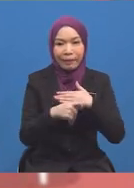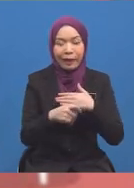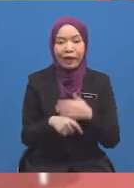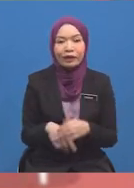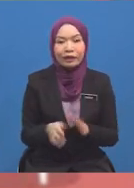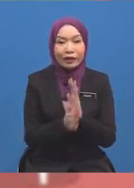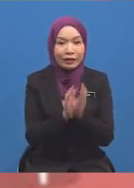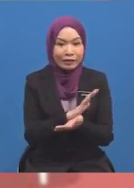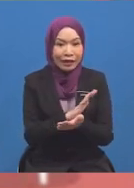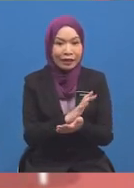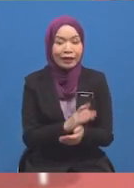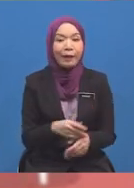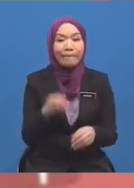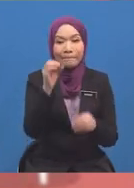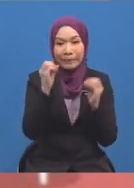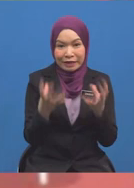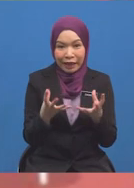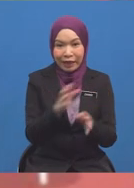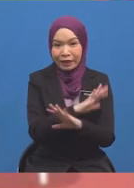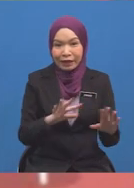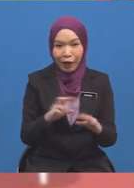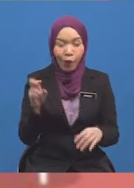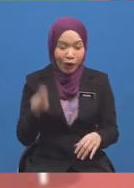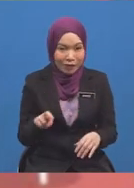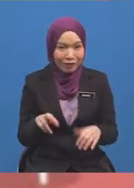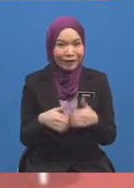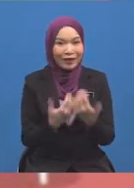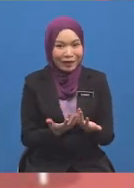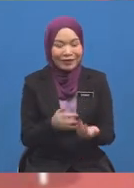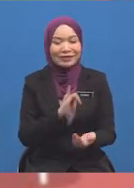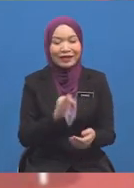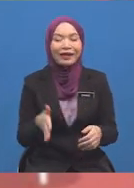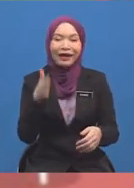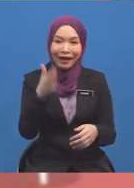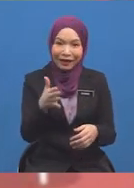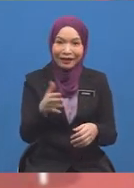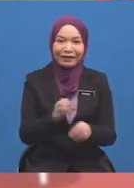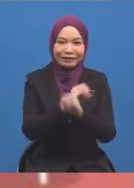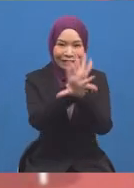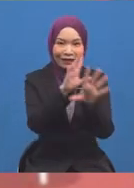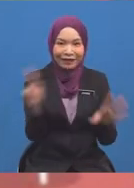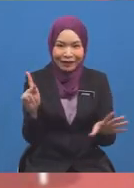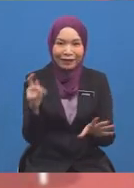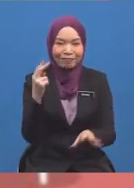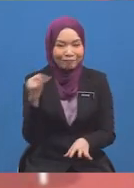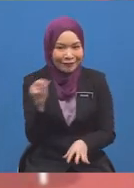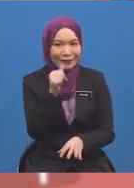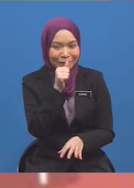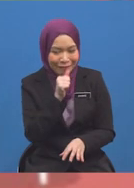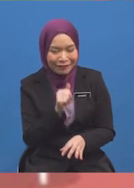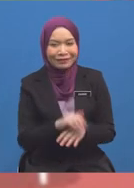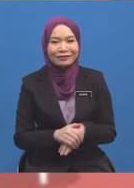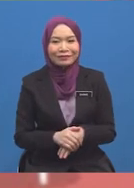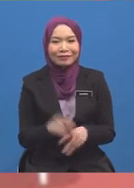akan terangkan dalam latihan Hai sepertimana yang Cikgu bagi tahu tadi hari ini